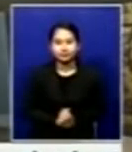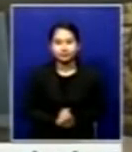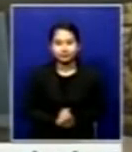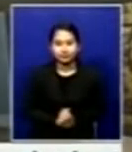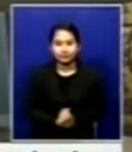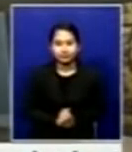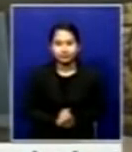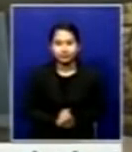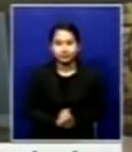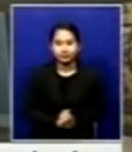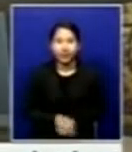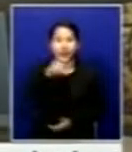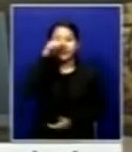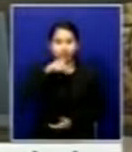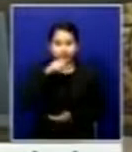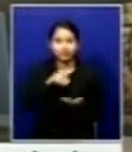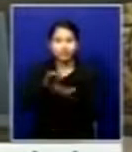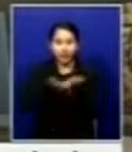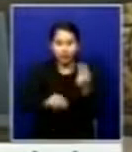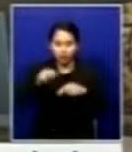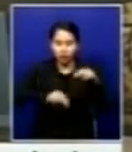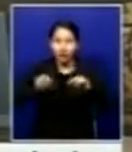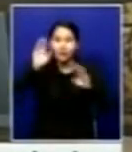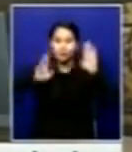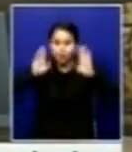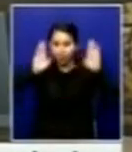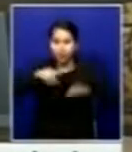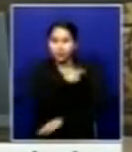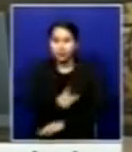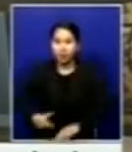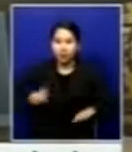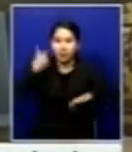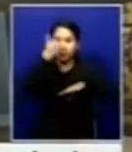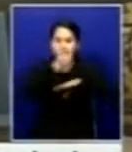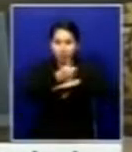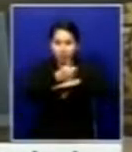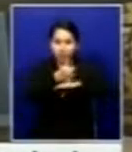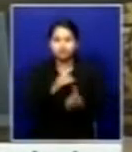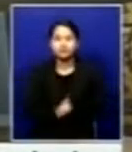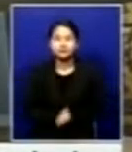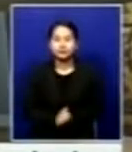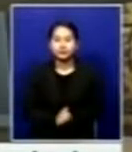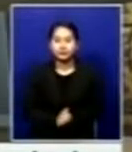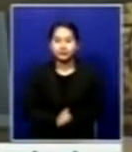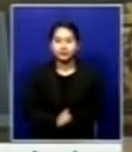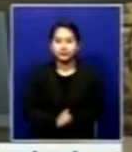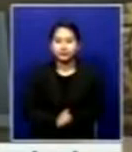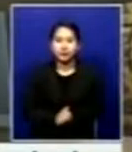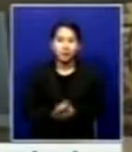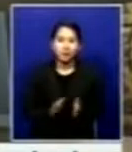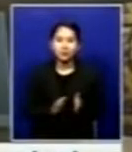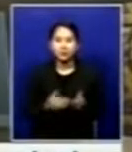ด้วยระบบประชาธิปไตยอันมีพระมหากษัตริย์ทรงเป็นประมุขระบบรัฐสภาเพิกเฉยเมินเฉย